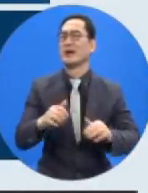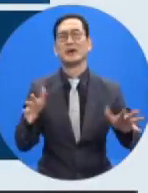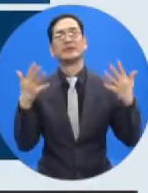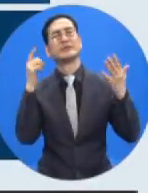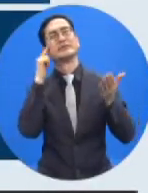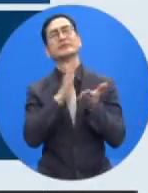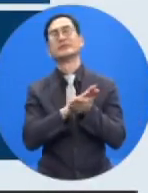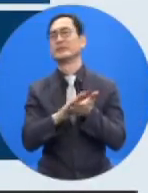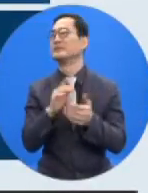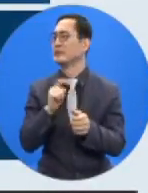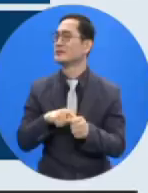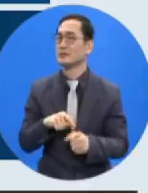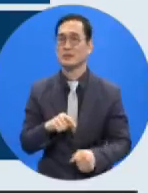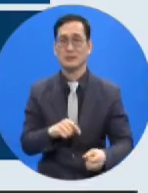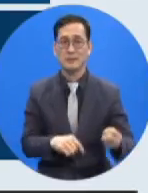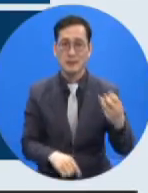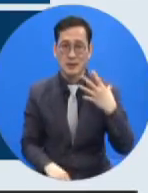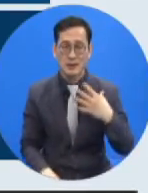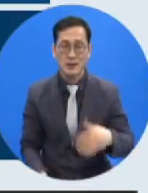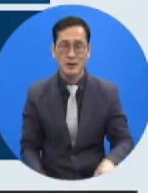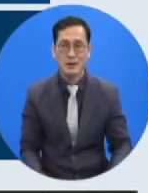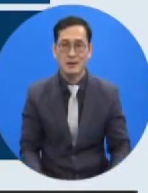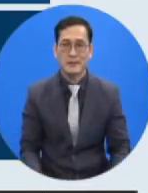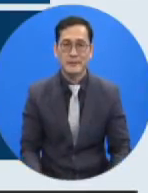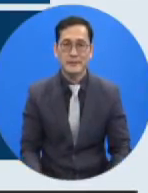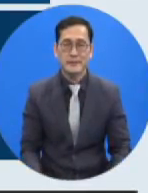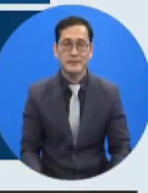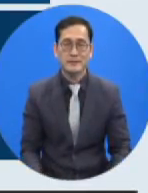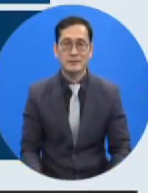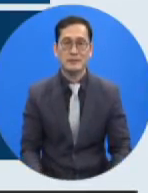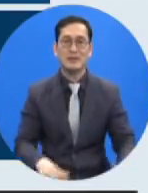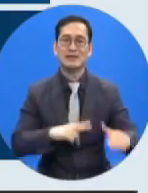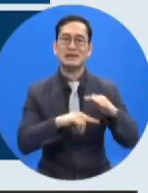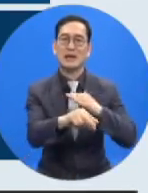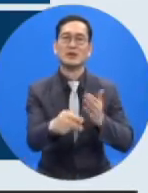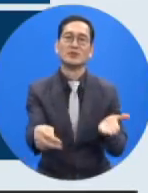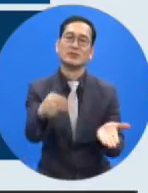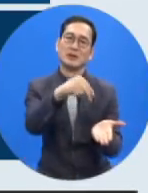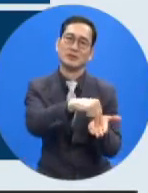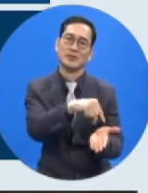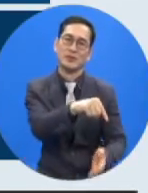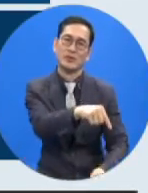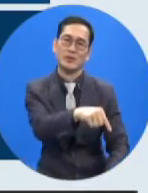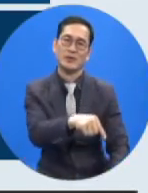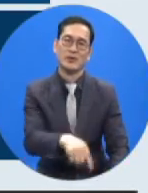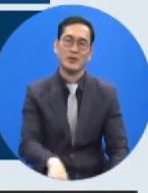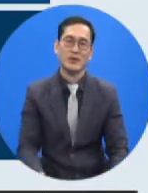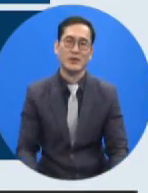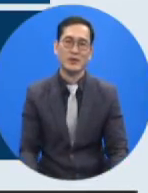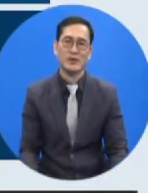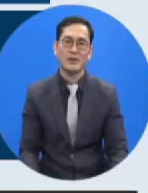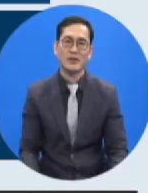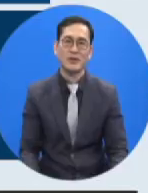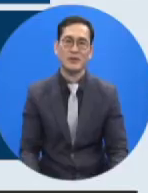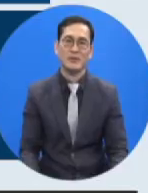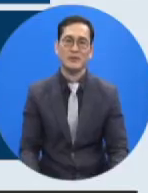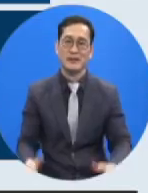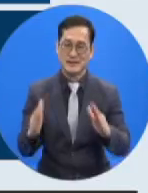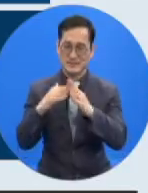바람 쐬 땁니까? 참, 왜 그러세요? 지하철도 탔어요. 경력인 20대 경찰 수사. 국내